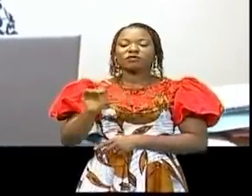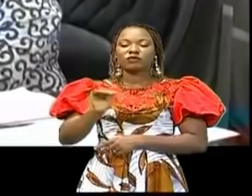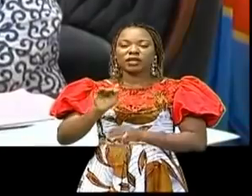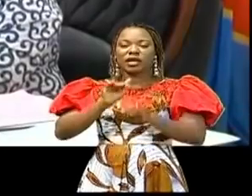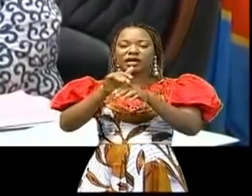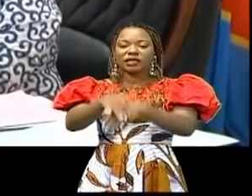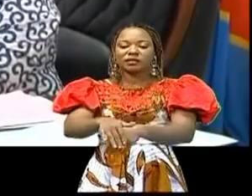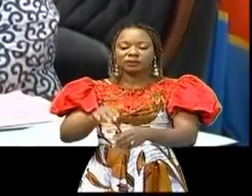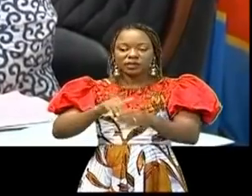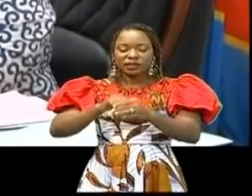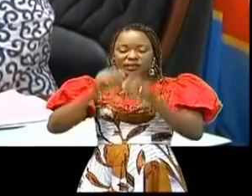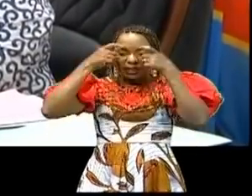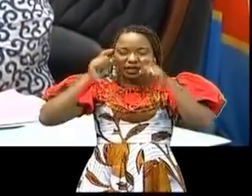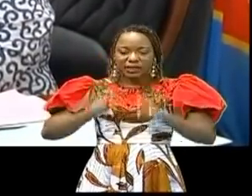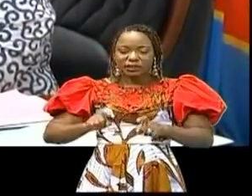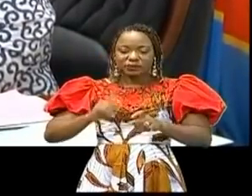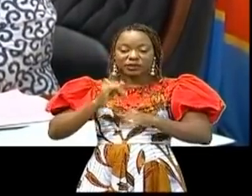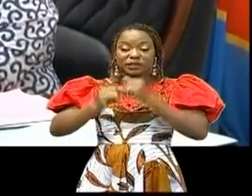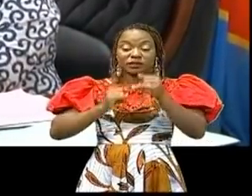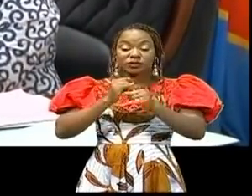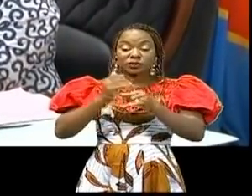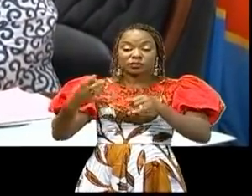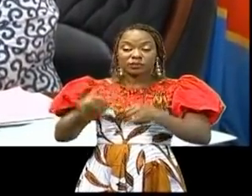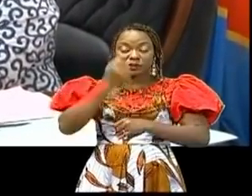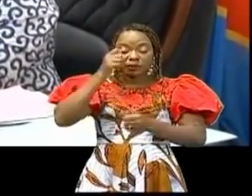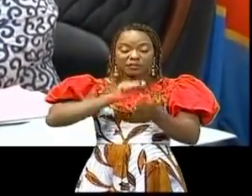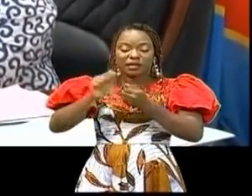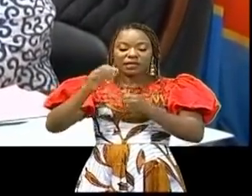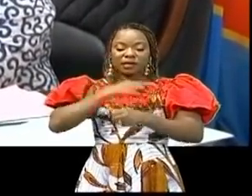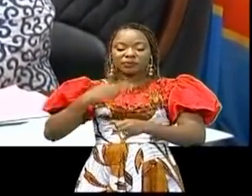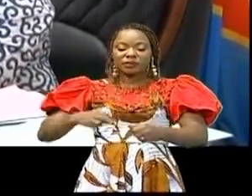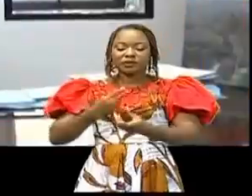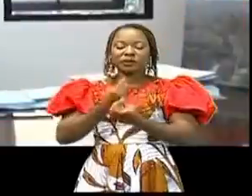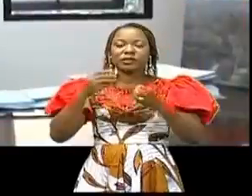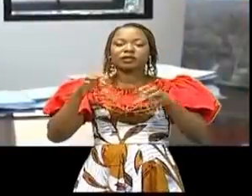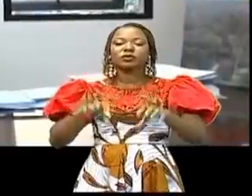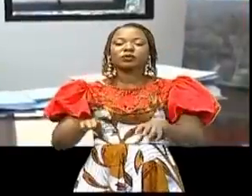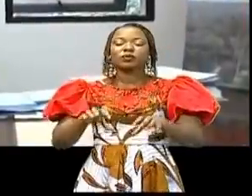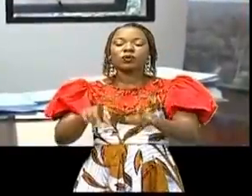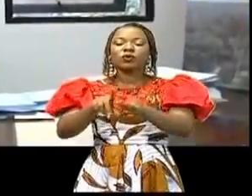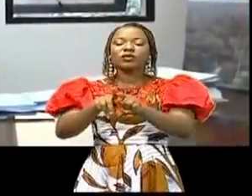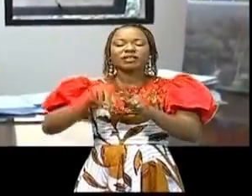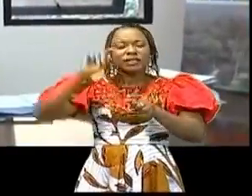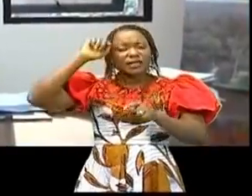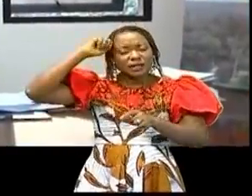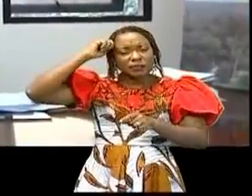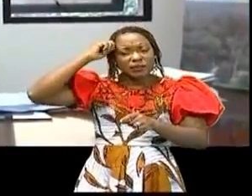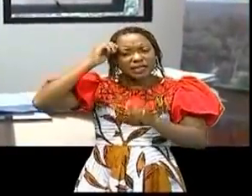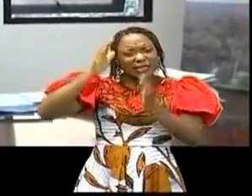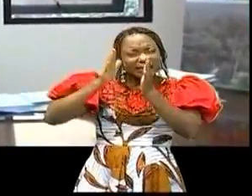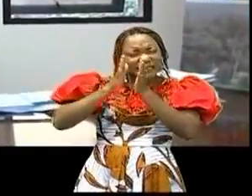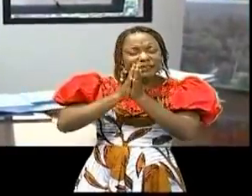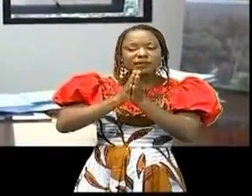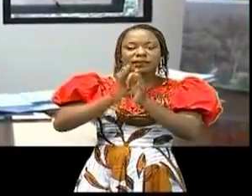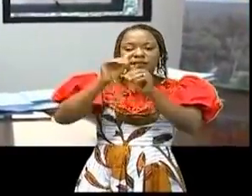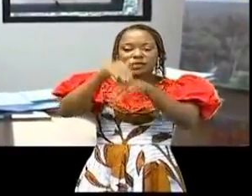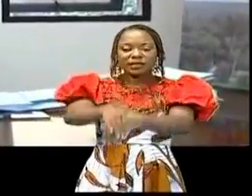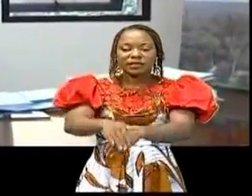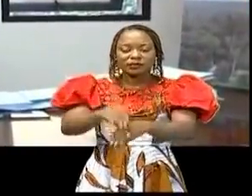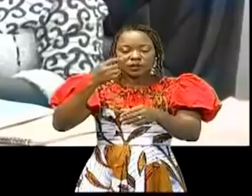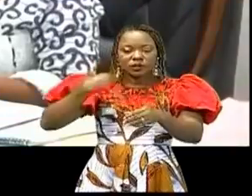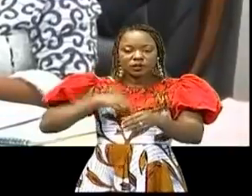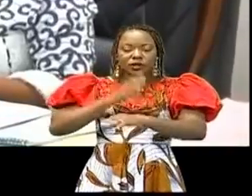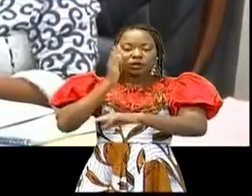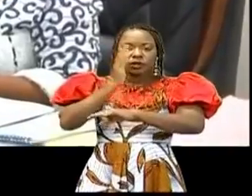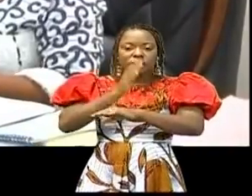engagements internationaux pris par la République démocratique du Congo. Elle a d'abord rappelé les 10 engagements internationaux pris à la